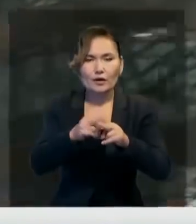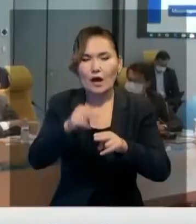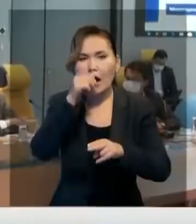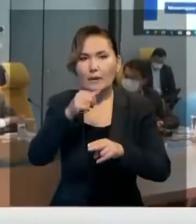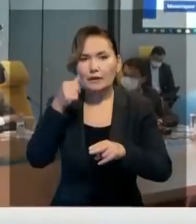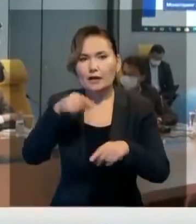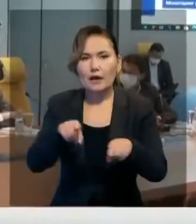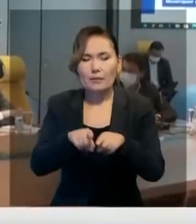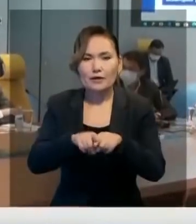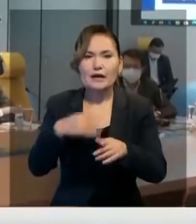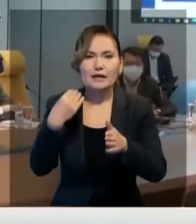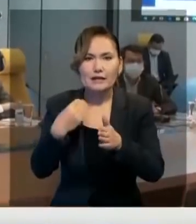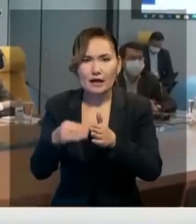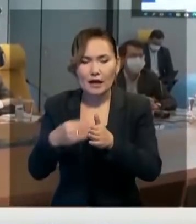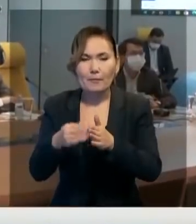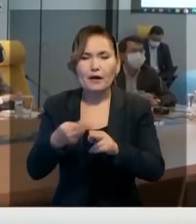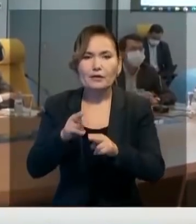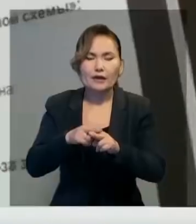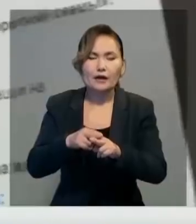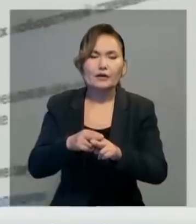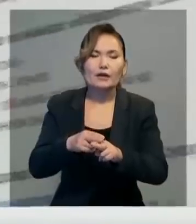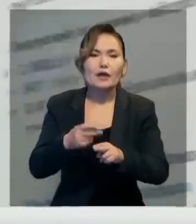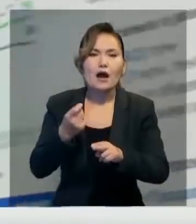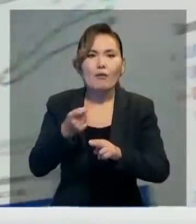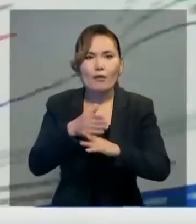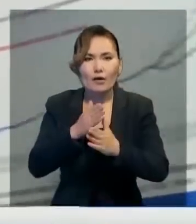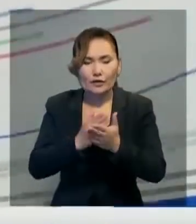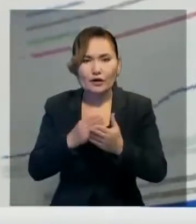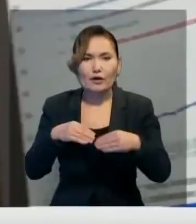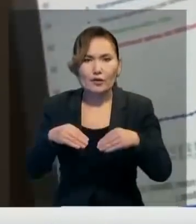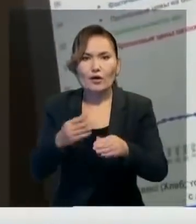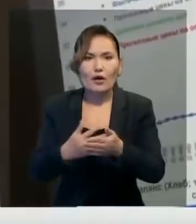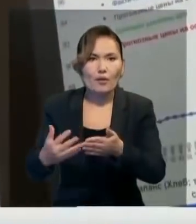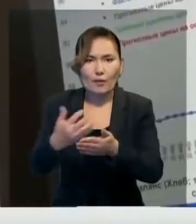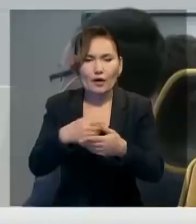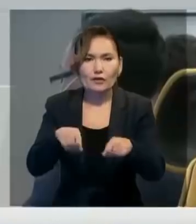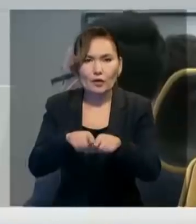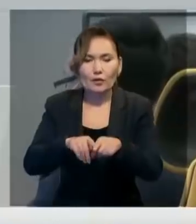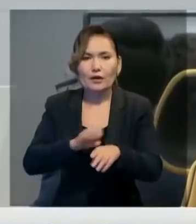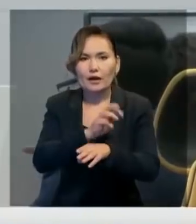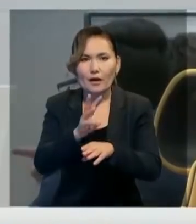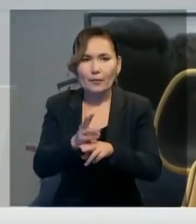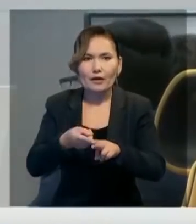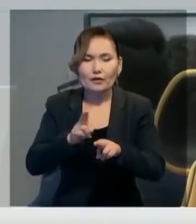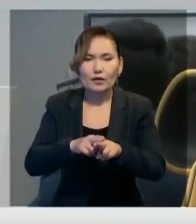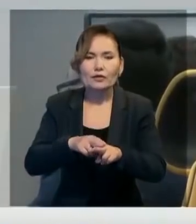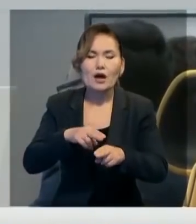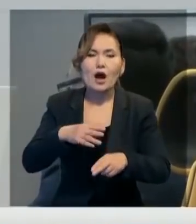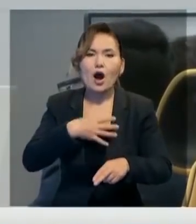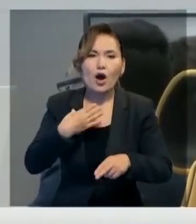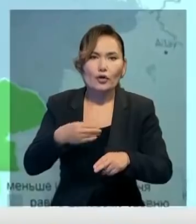жылмен салыстырғанда сатып алынатын дақылдар тізімі кеңейді. Бұл өнімдер ішкі нарықты қамтамасыз ету үшін, оның ішінде ұн